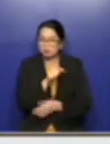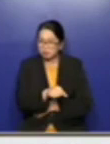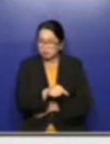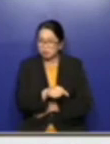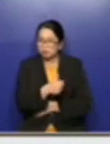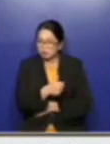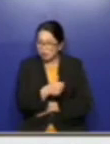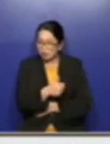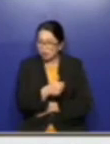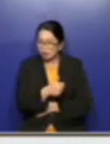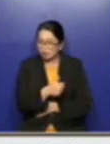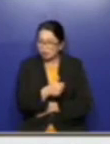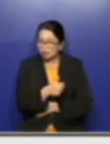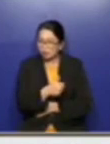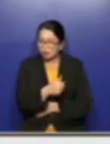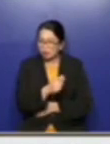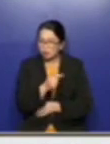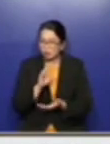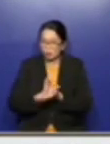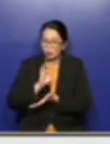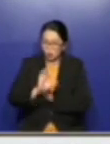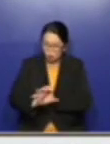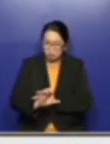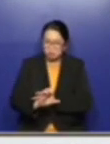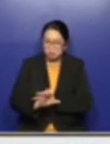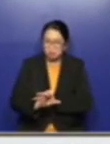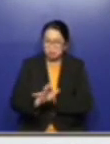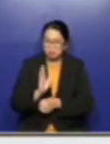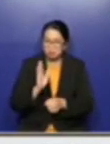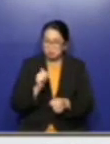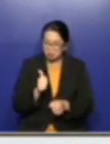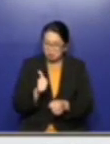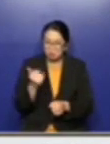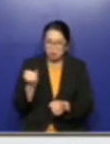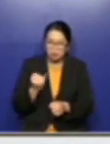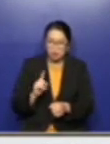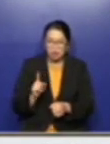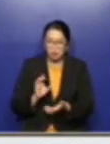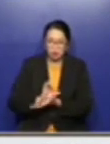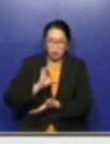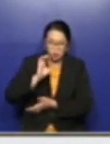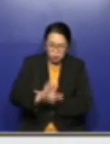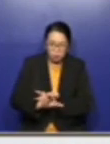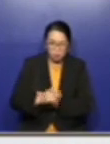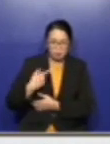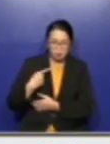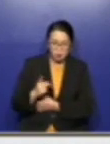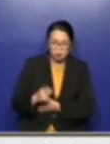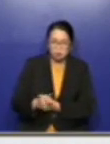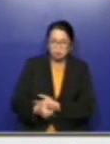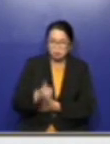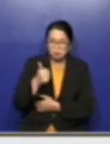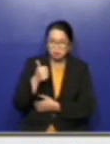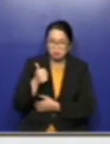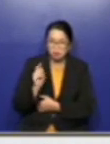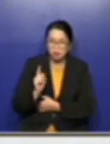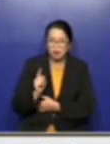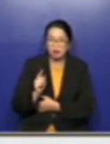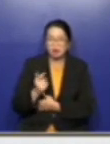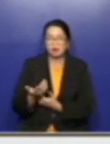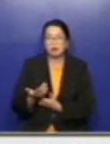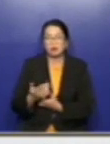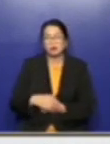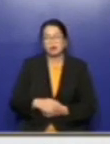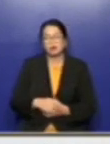ครับท่านลองไปคิดดูนะฮะประเด็นต่อมาท่านประธานที่เคารพครับเมื่อสักครู่นี้พี่นฤทธิ์ขำนุรักษ์ของผมจากพั